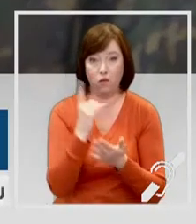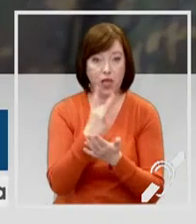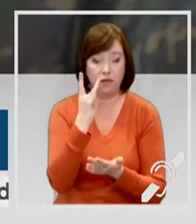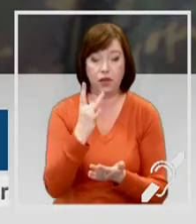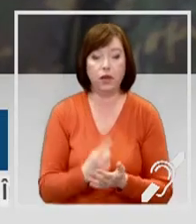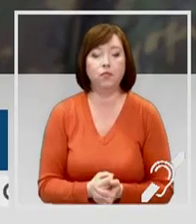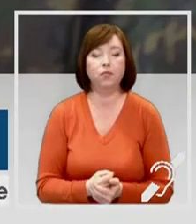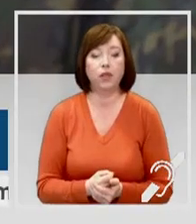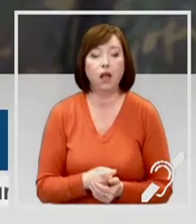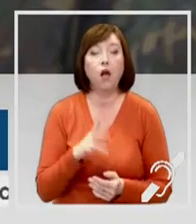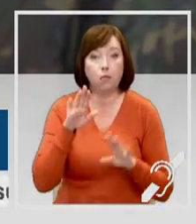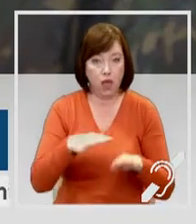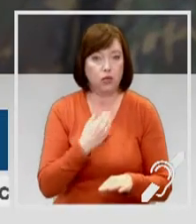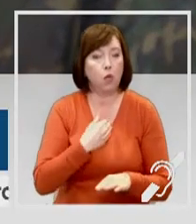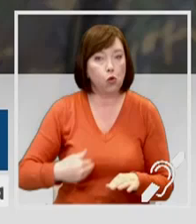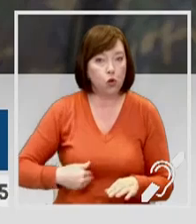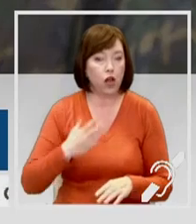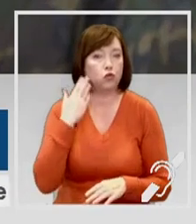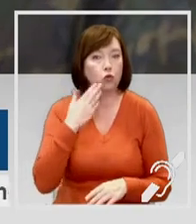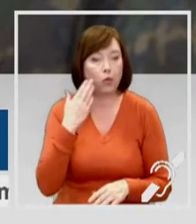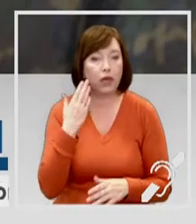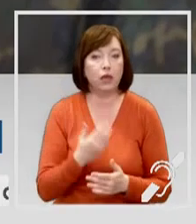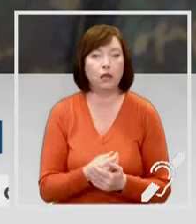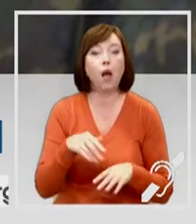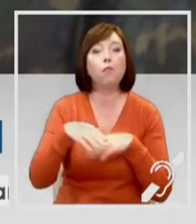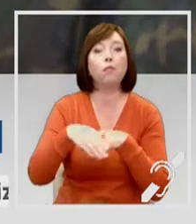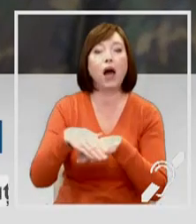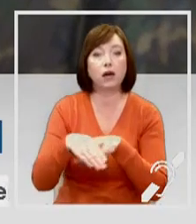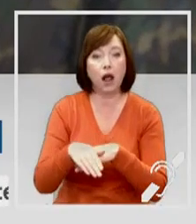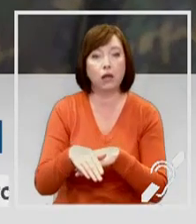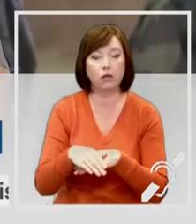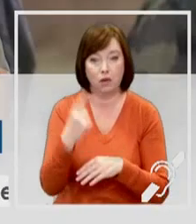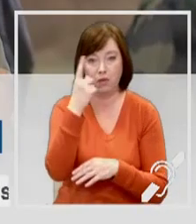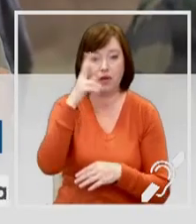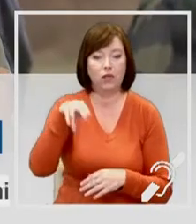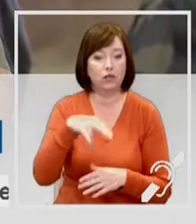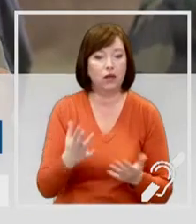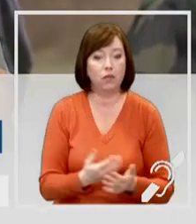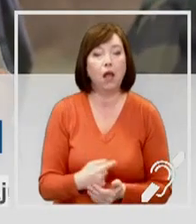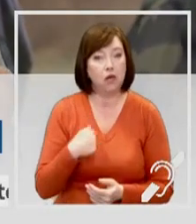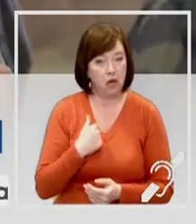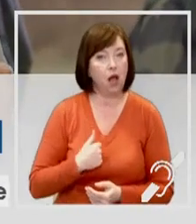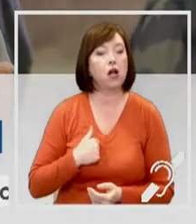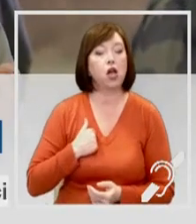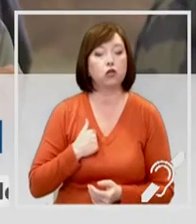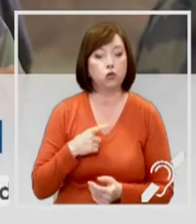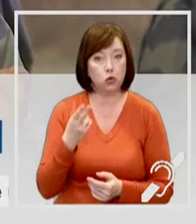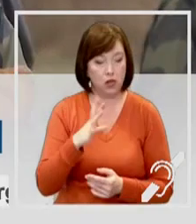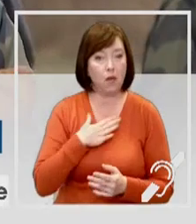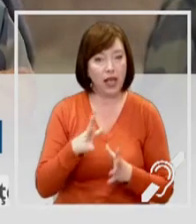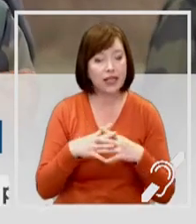în București România La parada de 1 Decembrie este o mândrie pentru